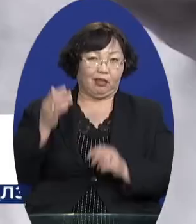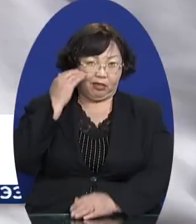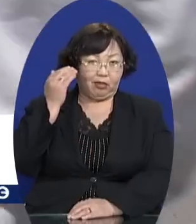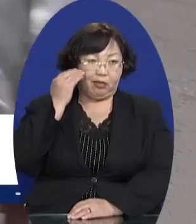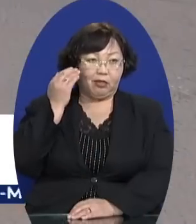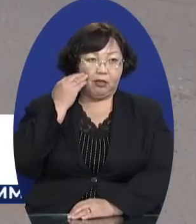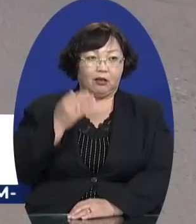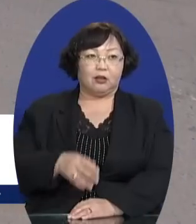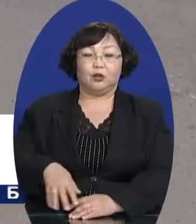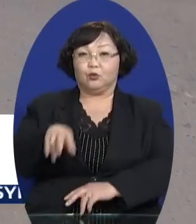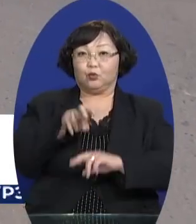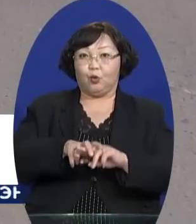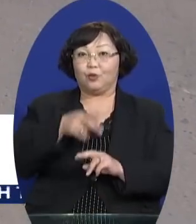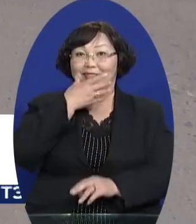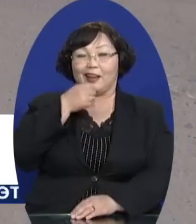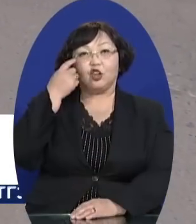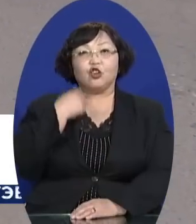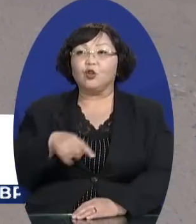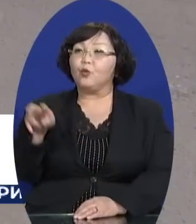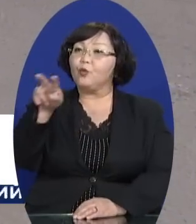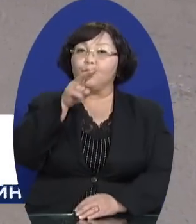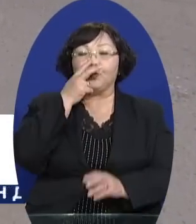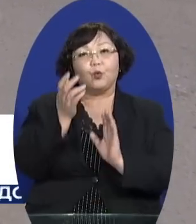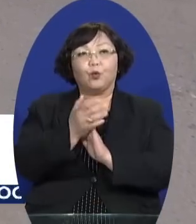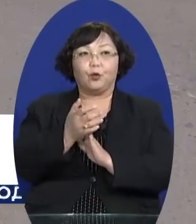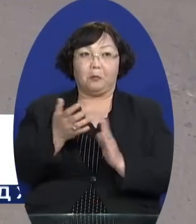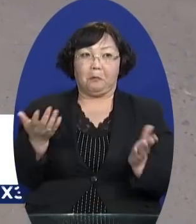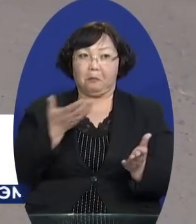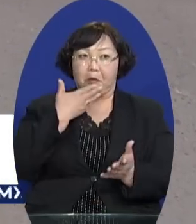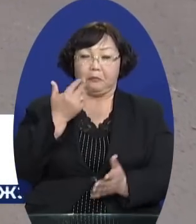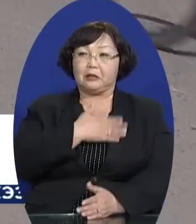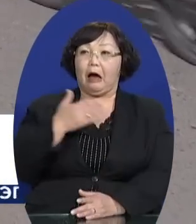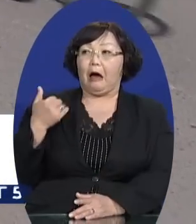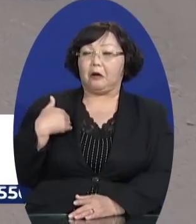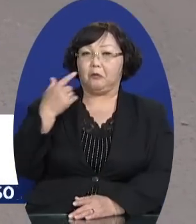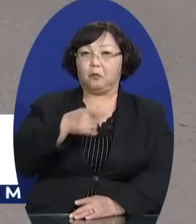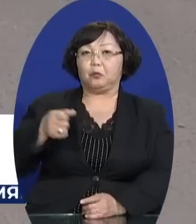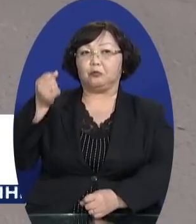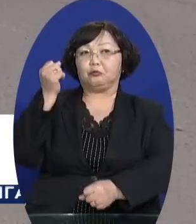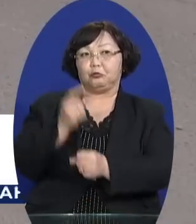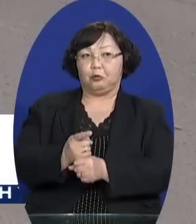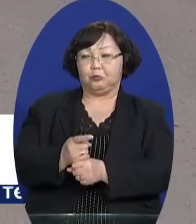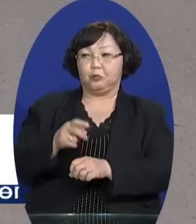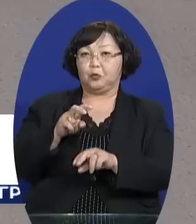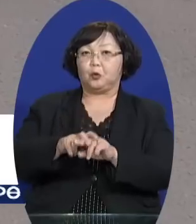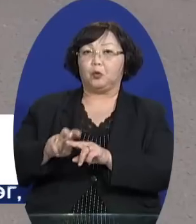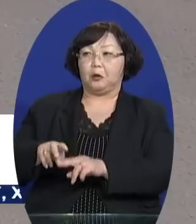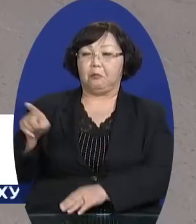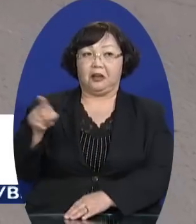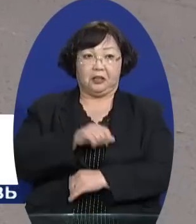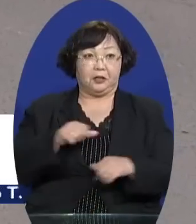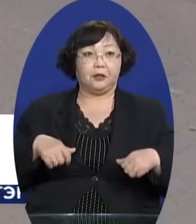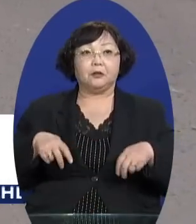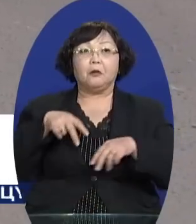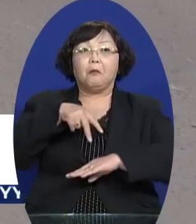бол тийм суугаад үзэх ямар ч болцоогүй шүү дээ. Тэгээд ерөөсөө тийм дарга нарт өөрсдөнтэй зориулсан нэг юу байгаа хта. Содл байдэн. Ардууд бол тэнд